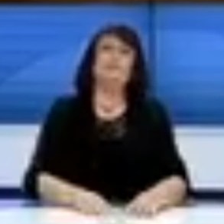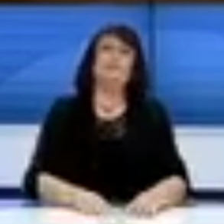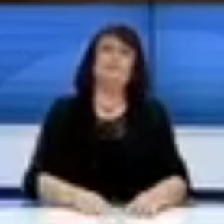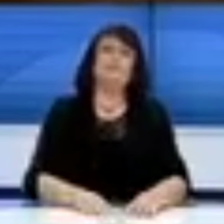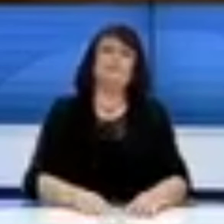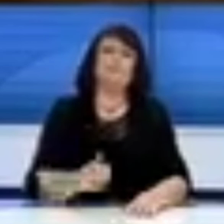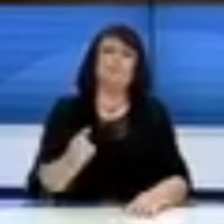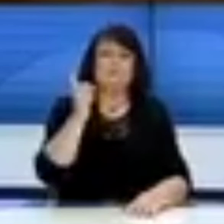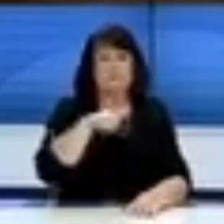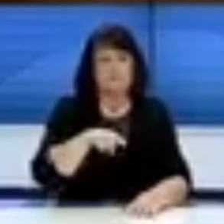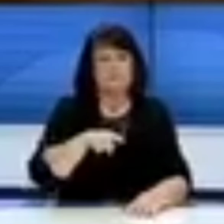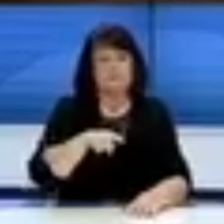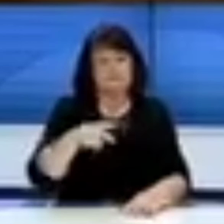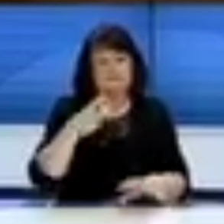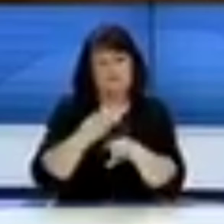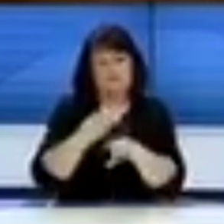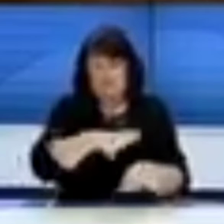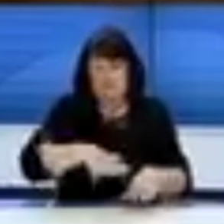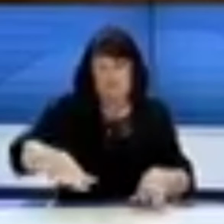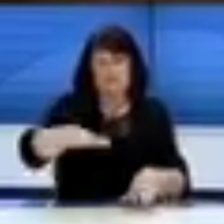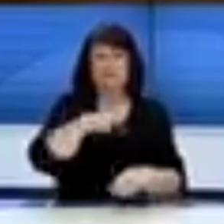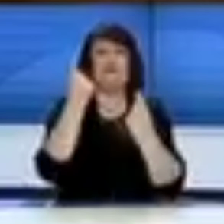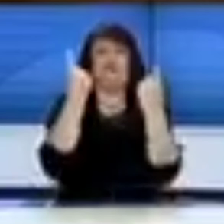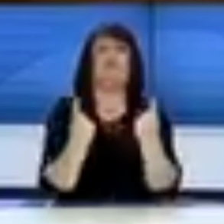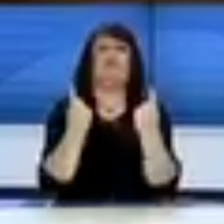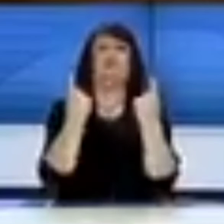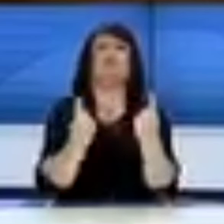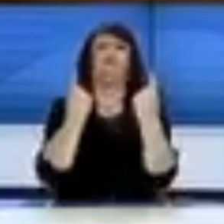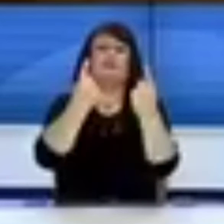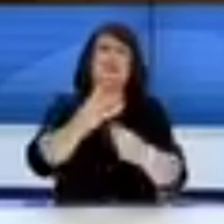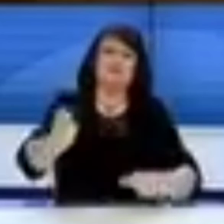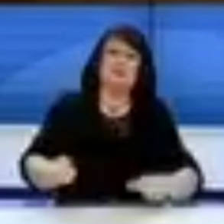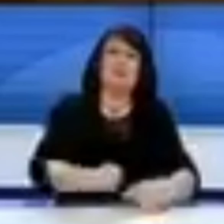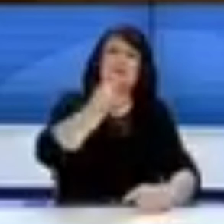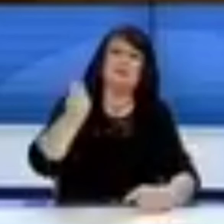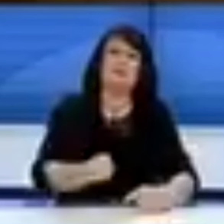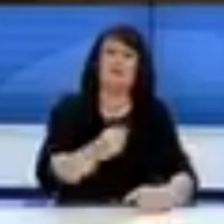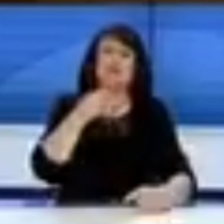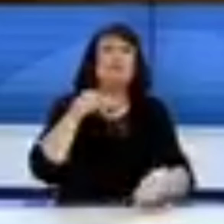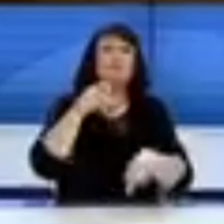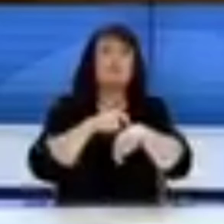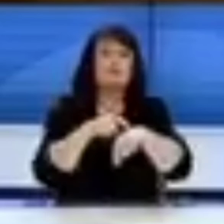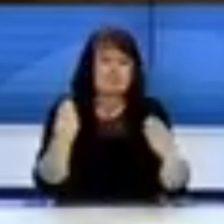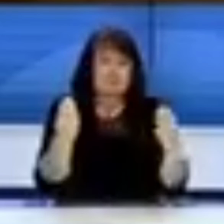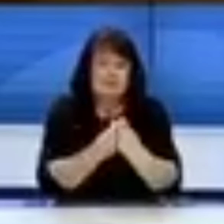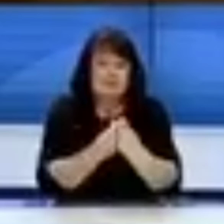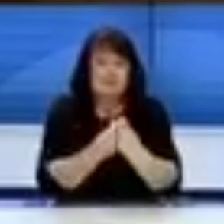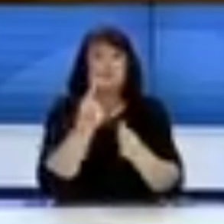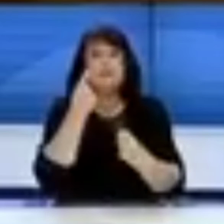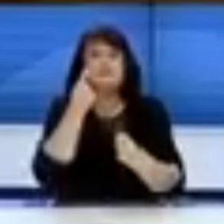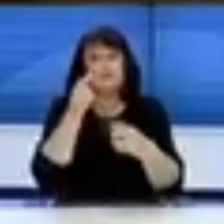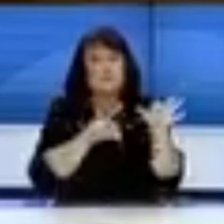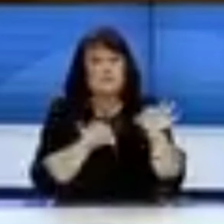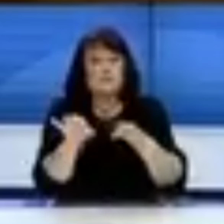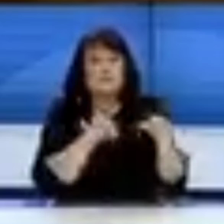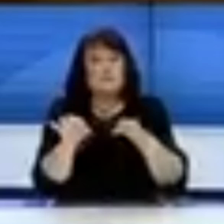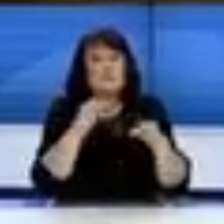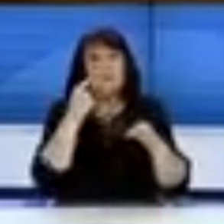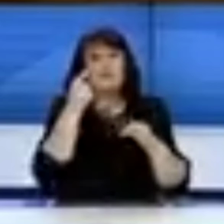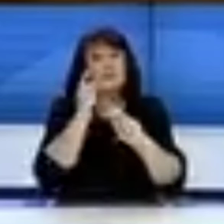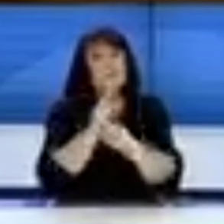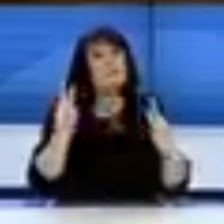περιοχές στη στεριά που μπορούν να μπουν ανεμογεννήτριες και η επικαιροποίηση του χωροταξικού σχεδίου γύρω από τις ΑΠΕ θα μας επιτρέψει αυτό